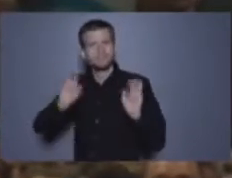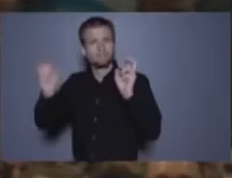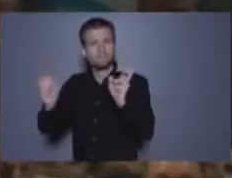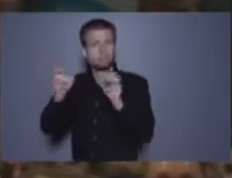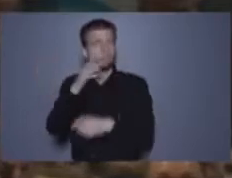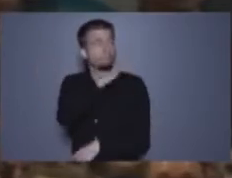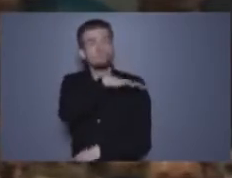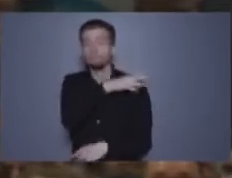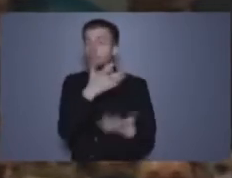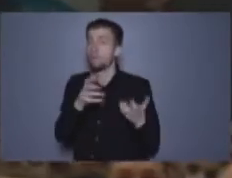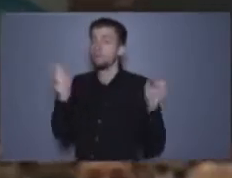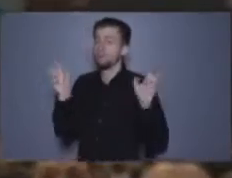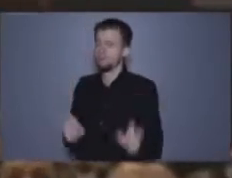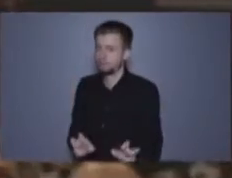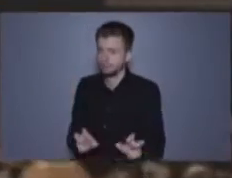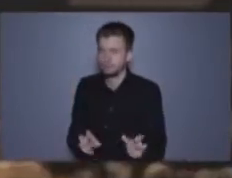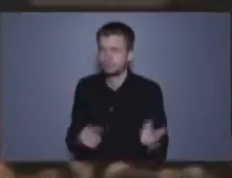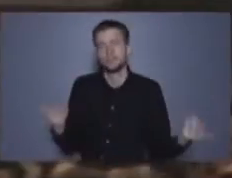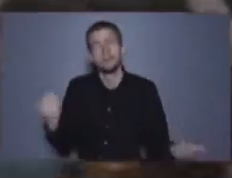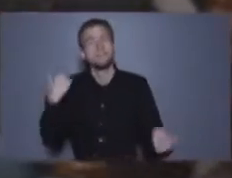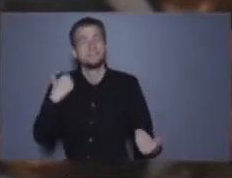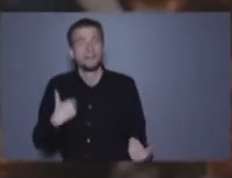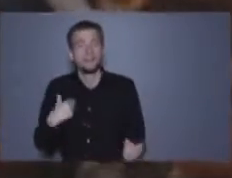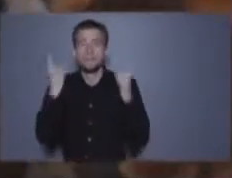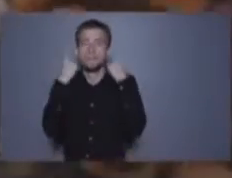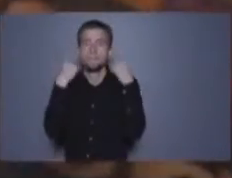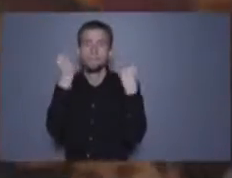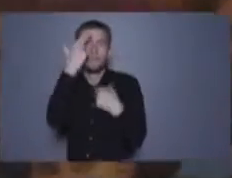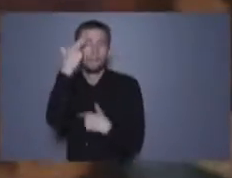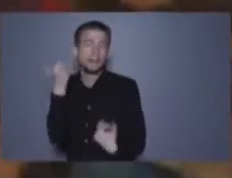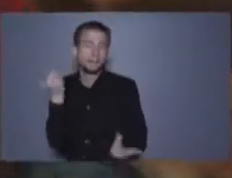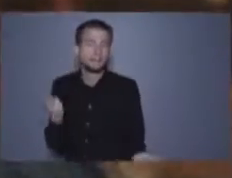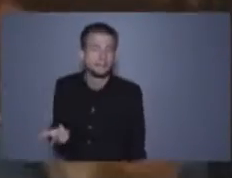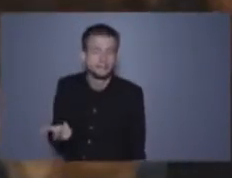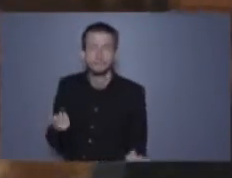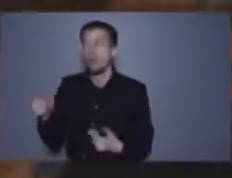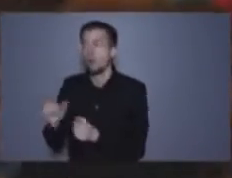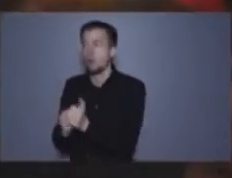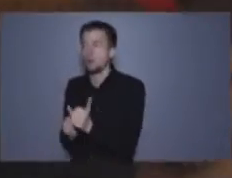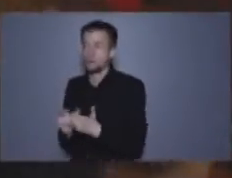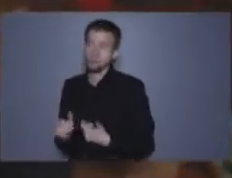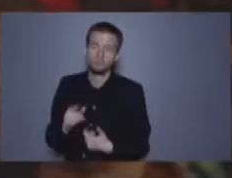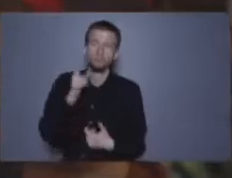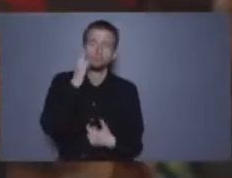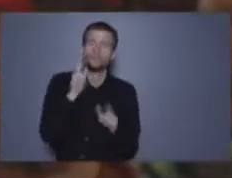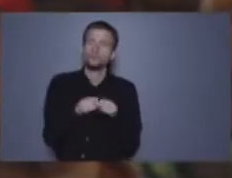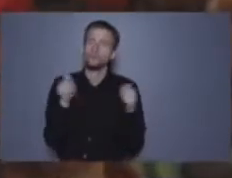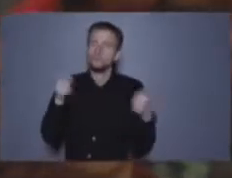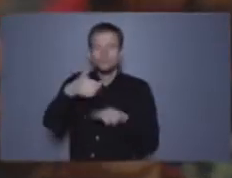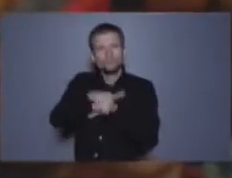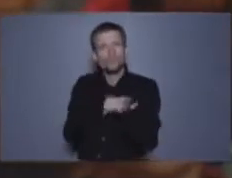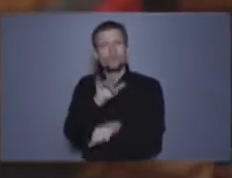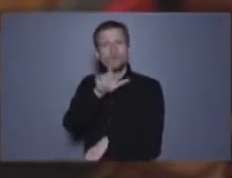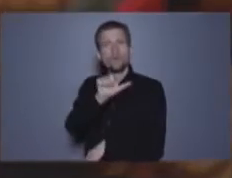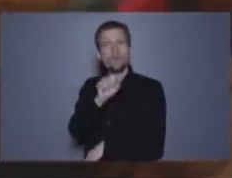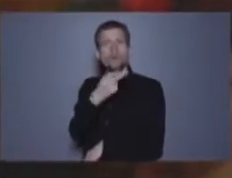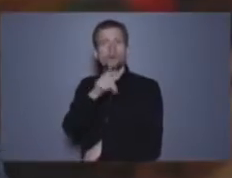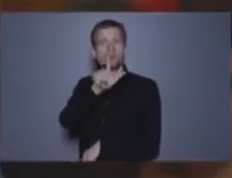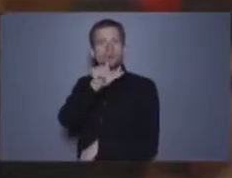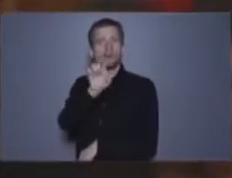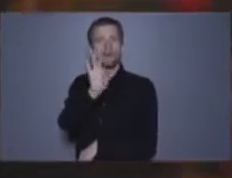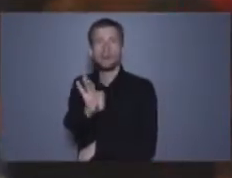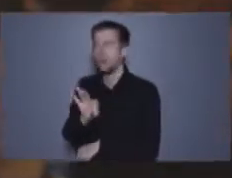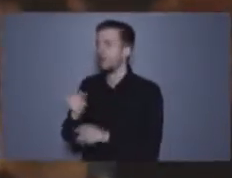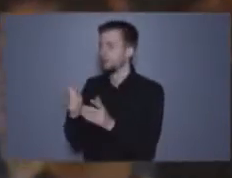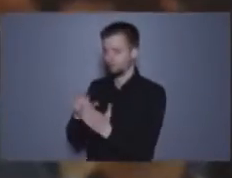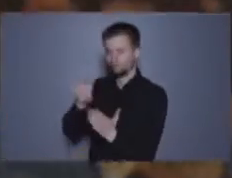faire le contraire. Et Madame Le Pen, qui n'est jamais en retard, et quoi qu'en dise M. Langlais dans ses beaux tableaux, quand il a lâché